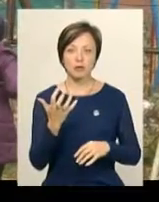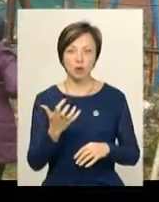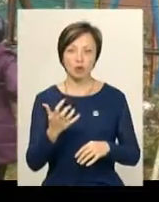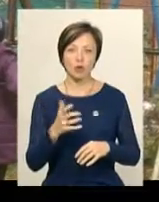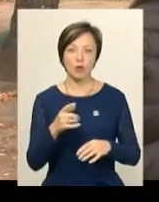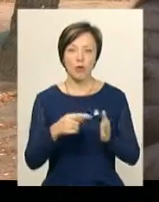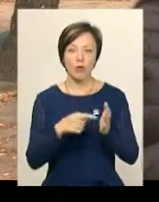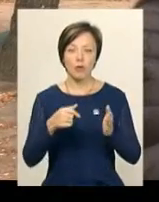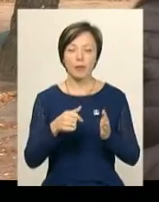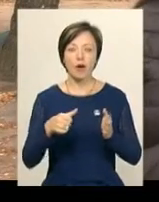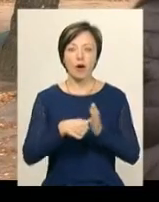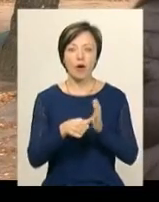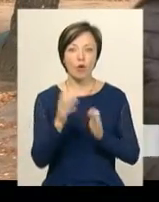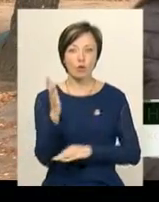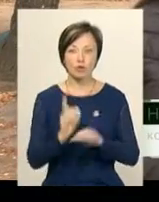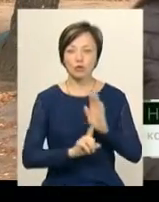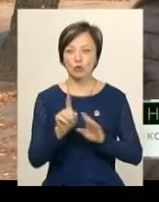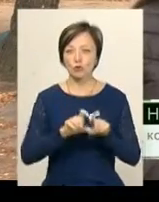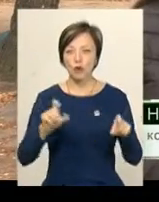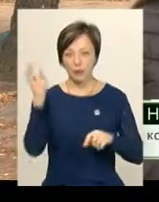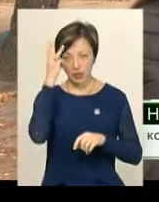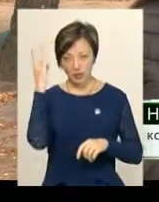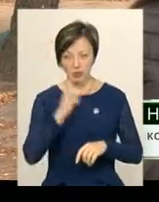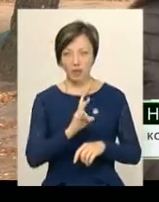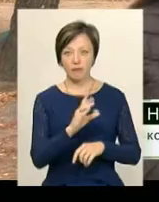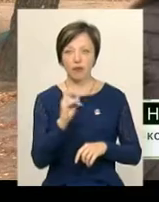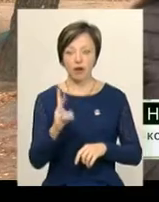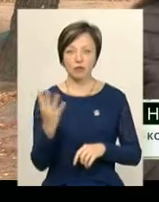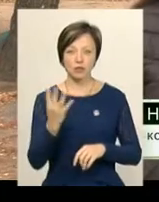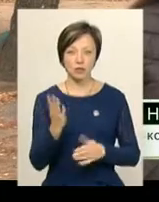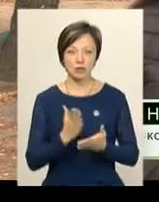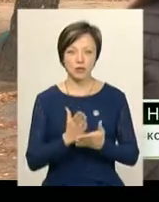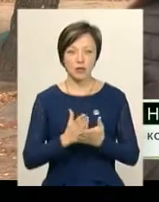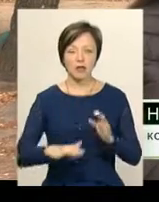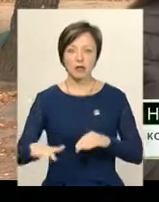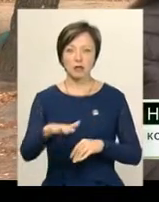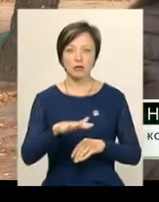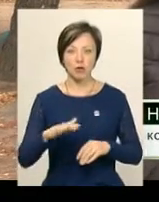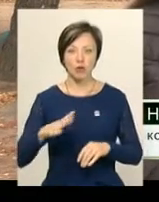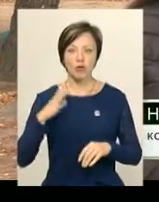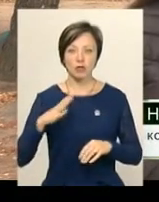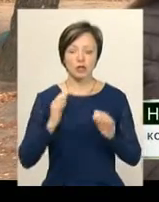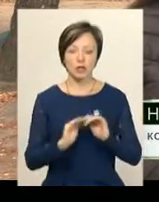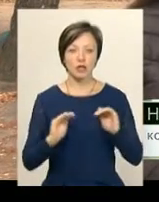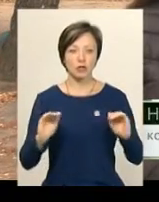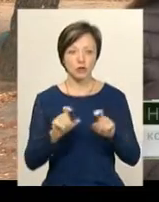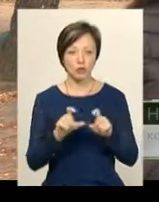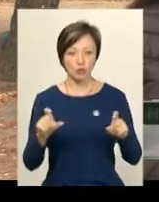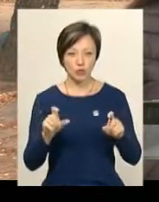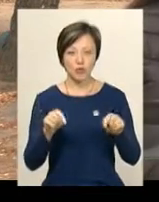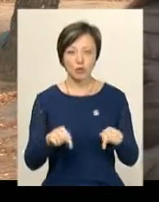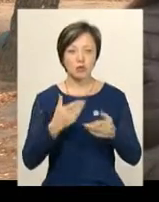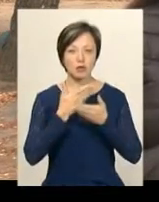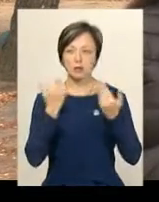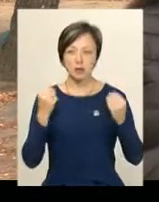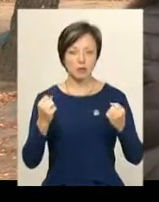голосів. Початкова школа Хмельницького НВК номер 4 розташовується на території колишнього дитячого садочку. Тут